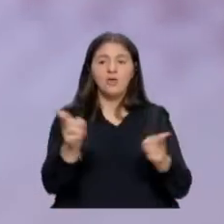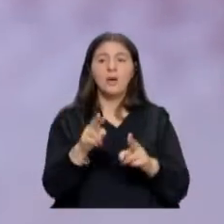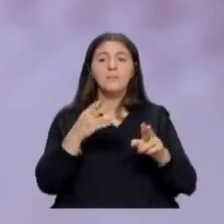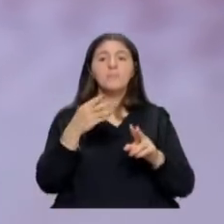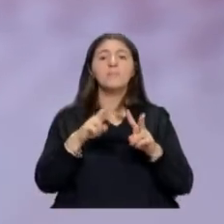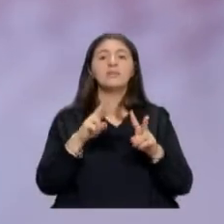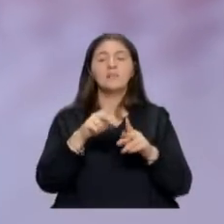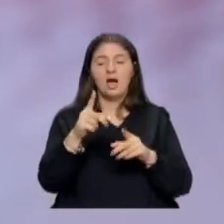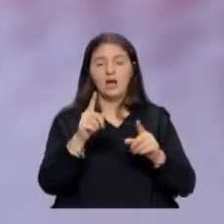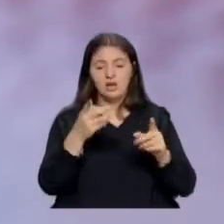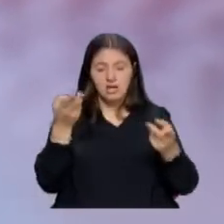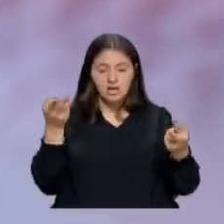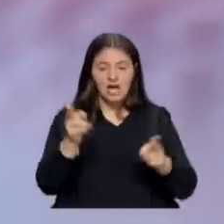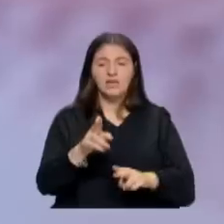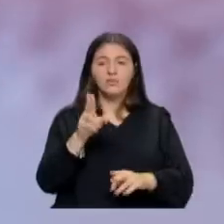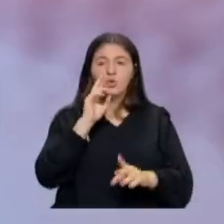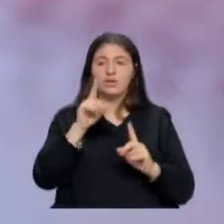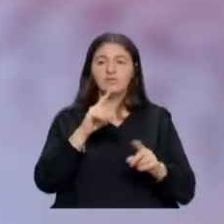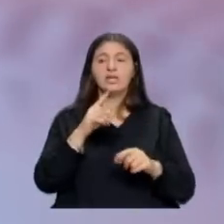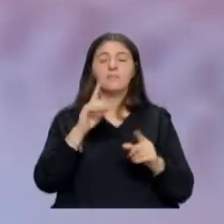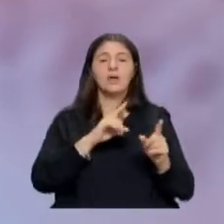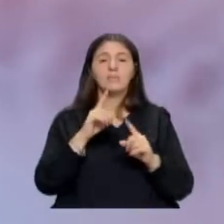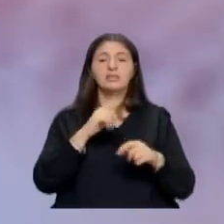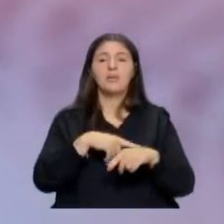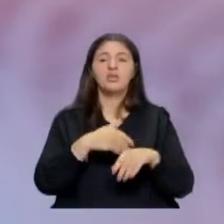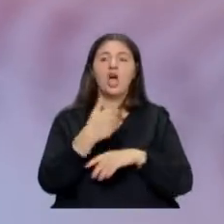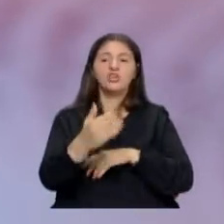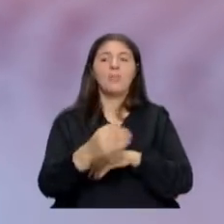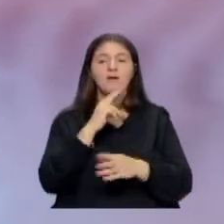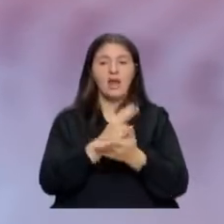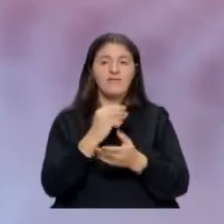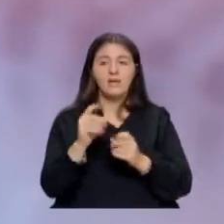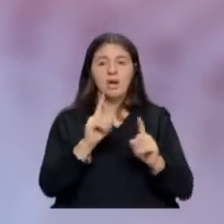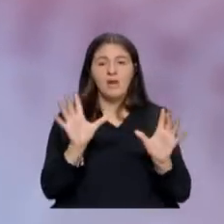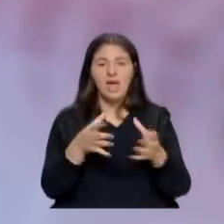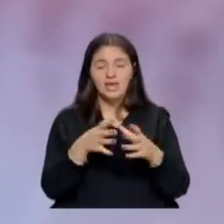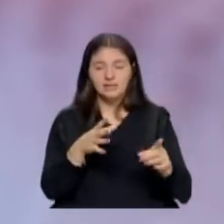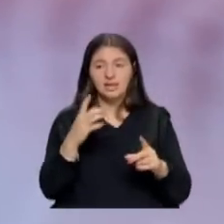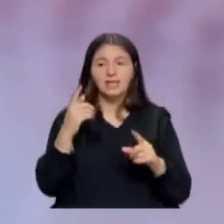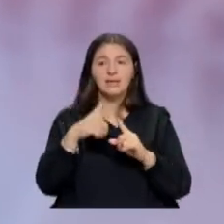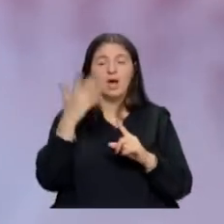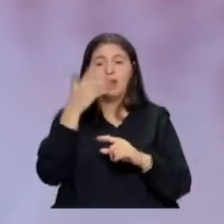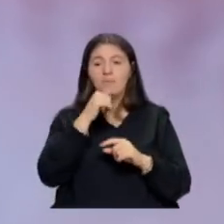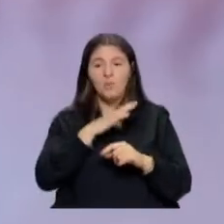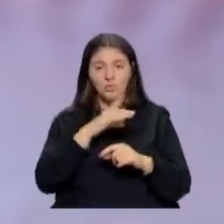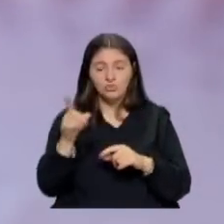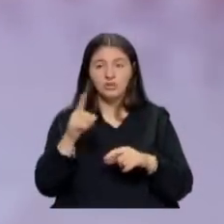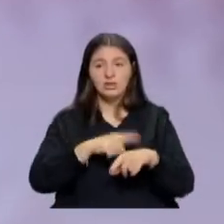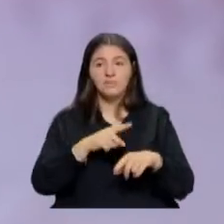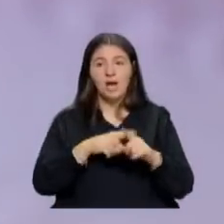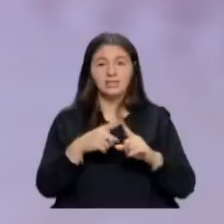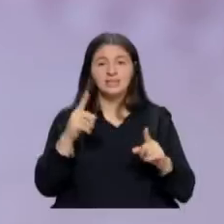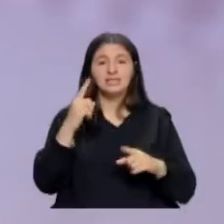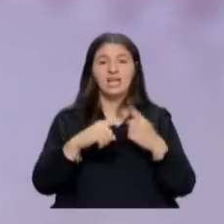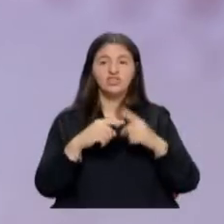katliamının son davasında mahkeme zaman aşımı kararı verdi mahkeme heyeti temel karamollaoğlunun döneminin